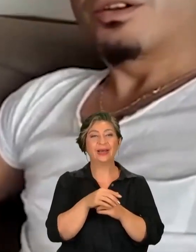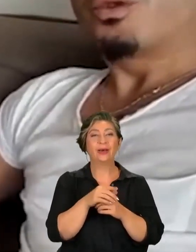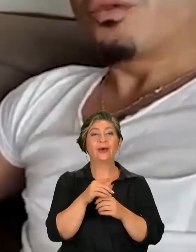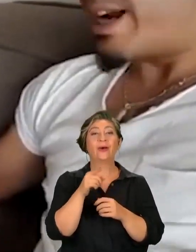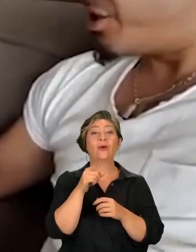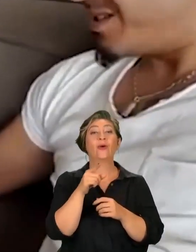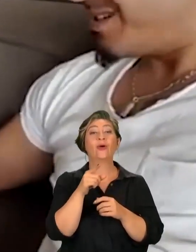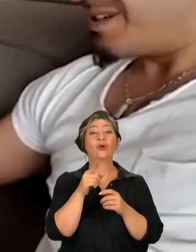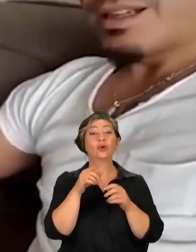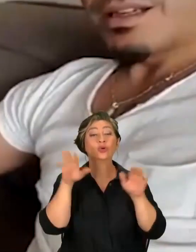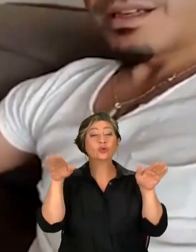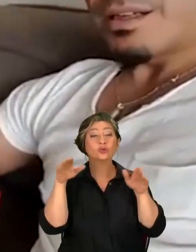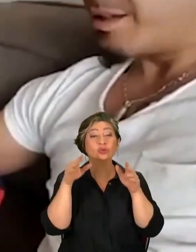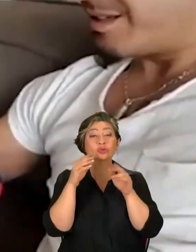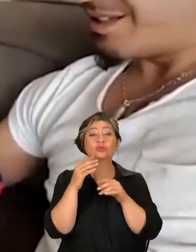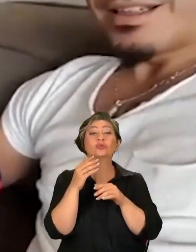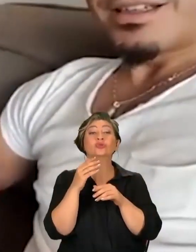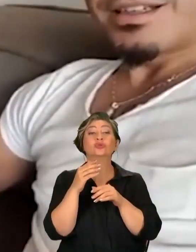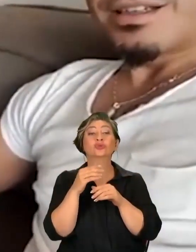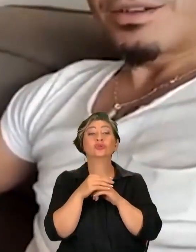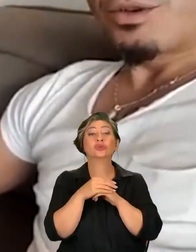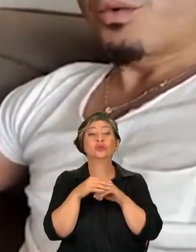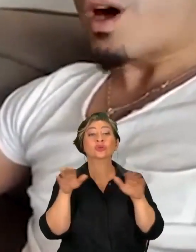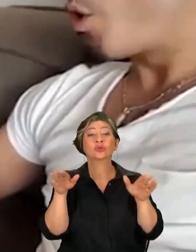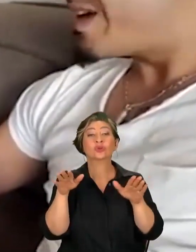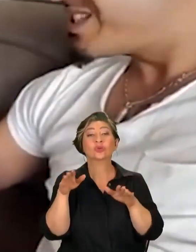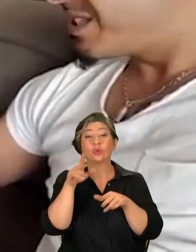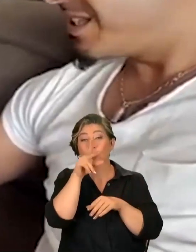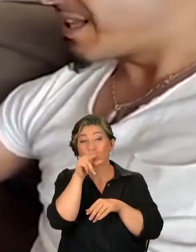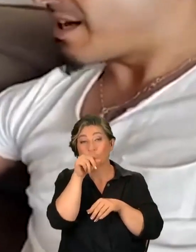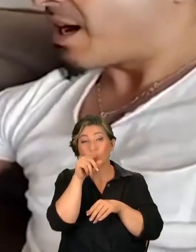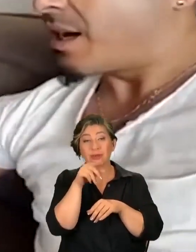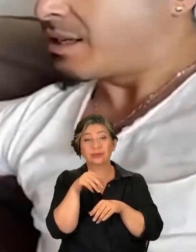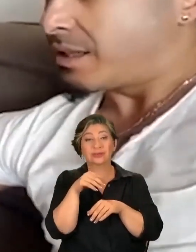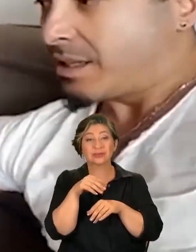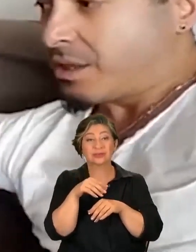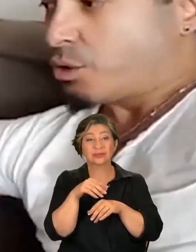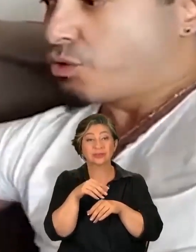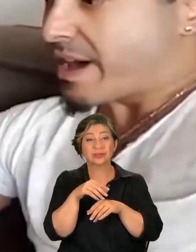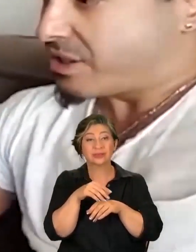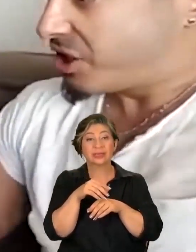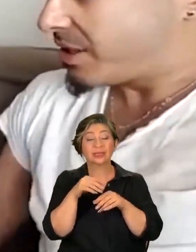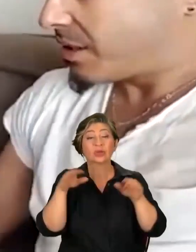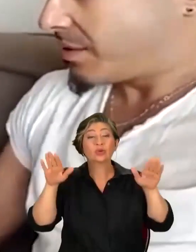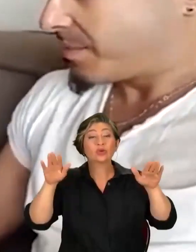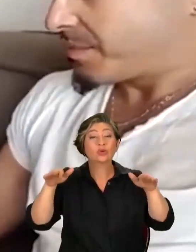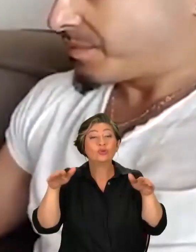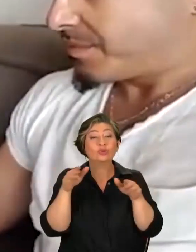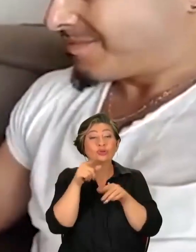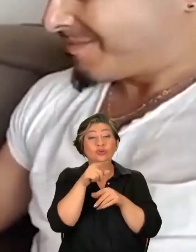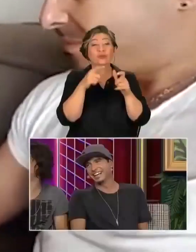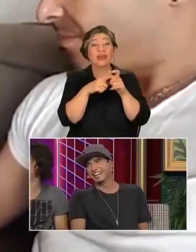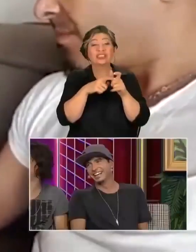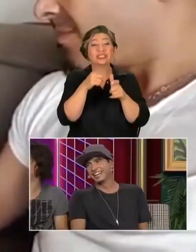Otobüs. Güvercin? Ya güvercin. Güvercin değil lan, Angaralı. Güvercin.